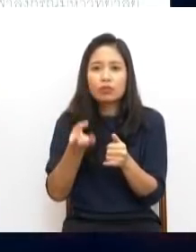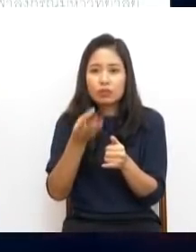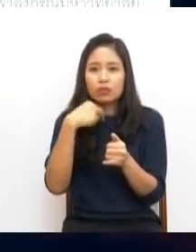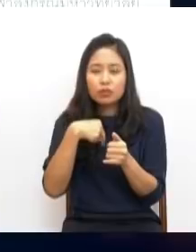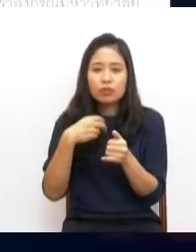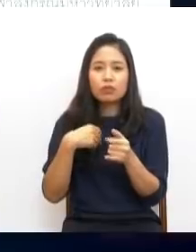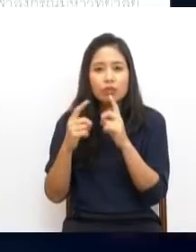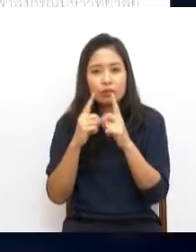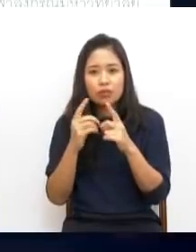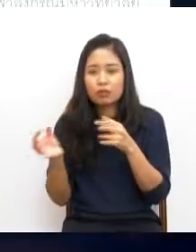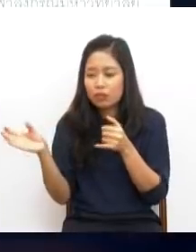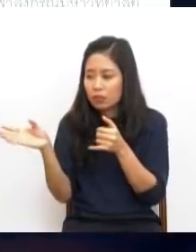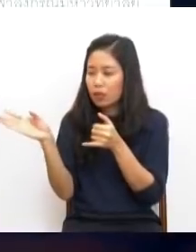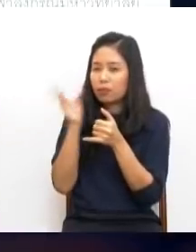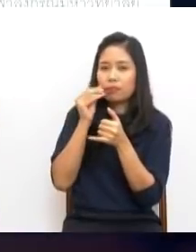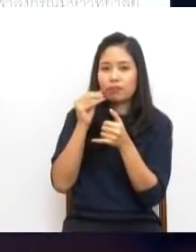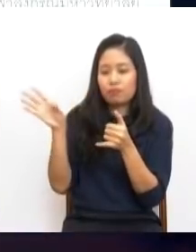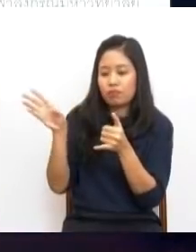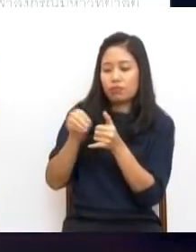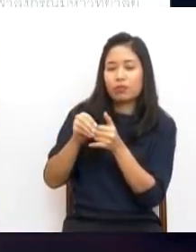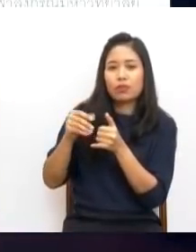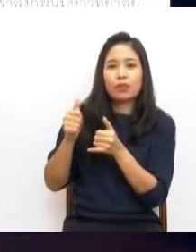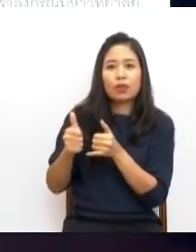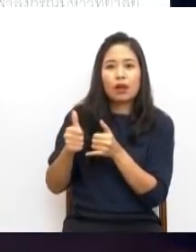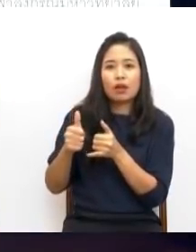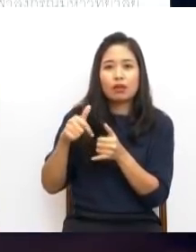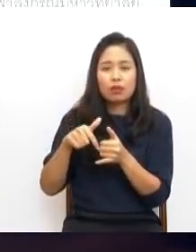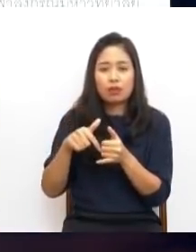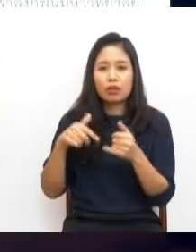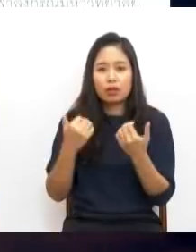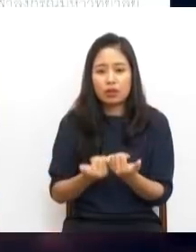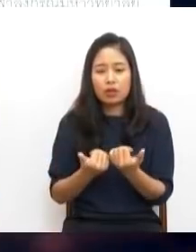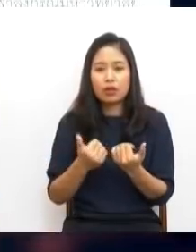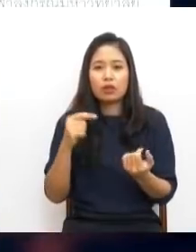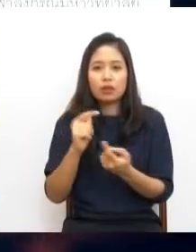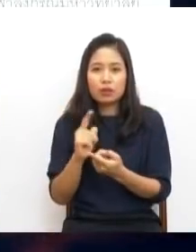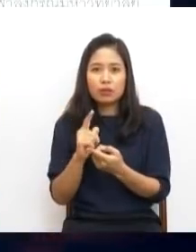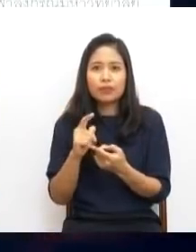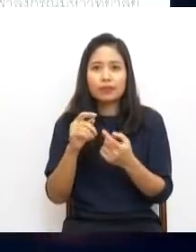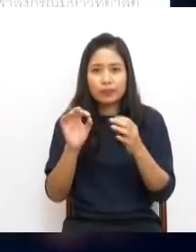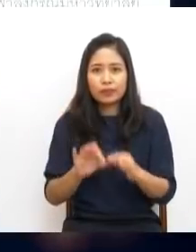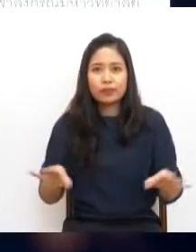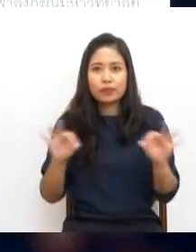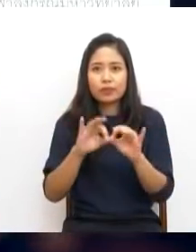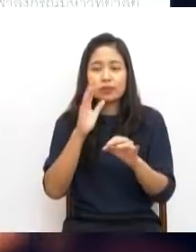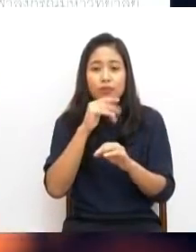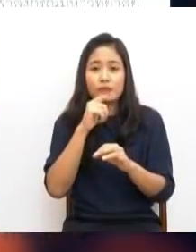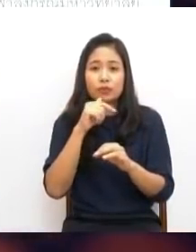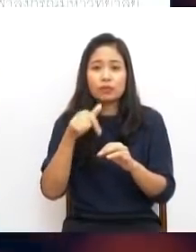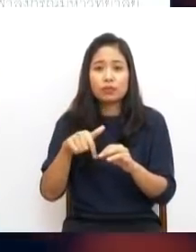ปก็จะทำให้เชื้อโรคเข้าสู่ร่างกายค่ะส่วนวิธีการติดต่ออีกวิธีหนึ่งก็คือการสัมผัสกับสิ่งคั